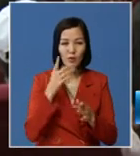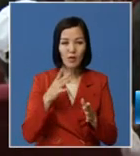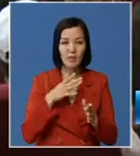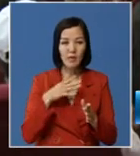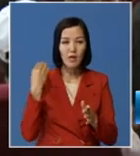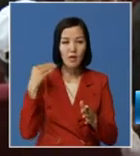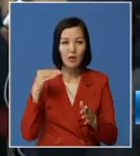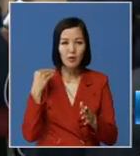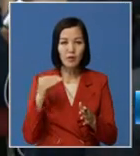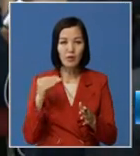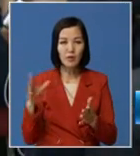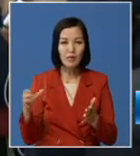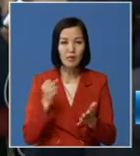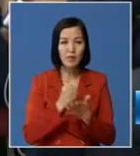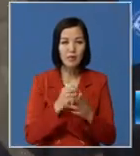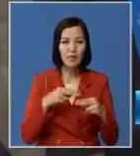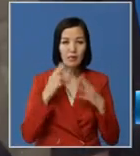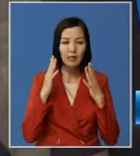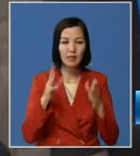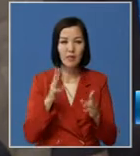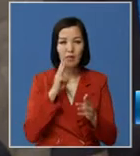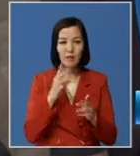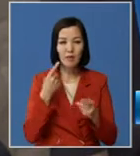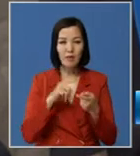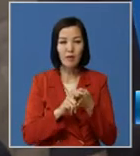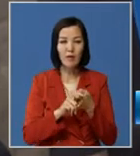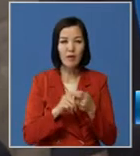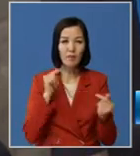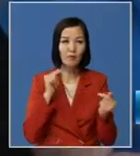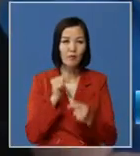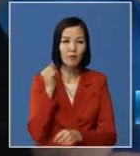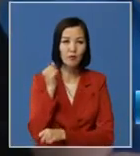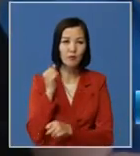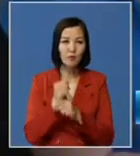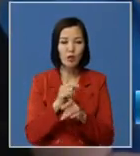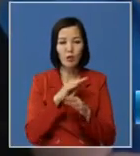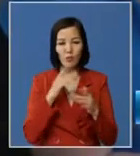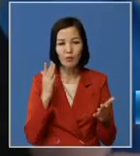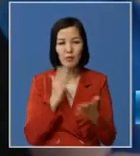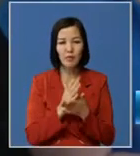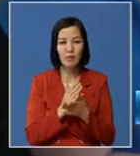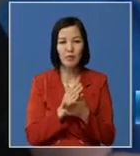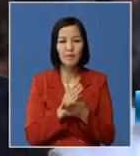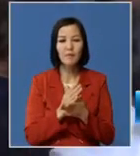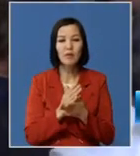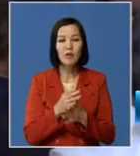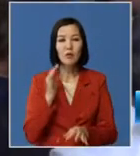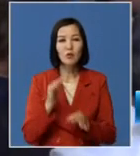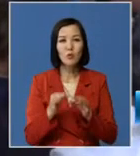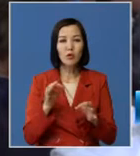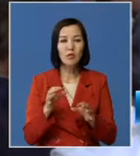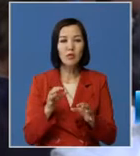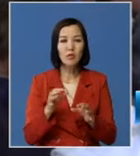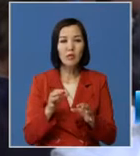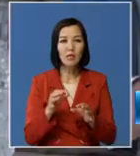етті. Ақтөбеде кандидат назарына еңбек ақыға қатысты наразы жұмысшылар көп тігіліккен. Анықтауынша, соттың даулары